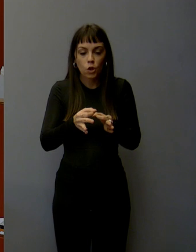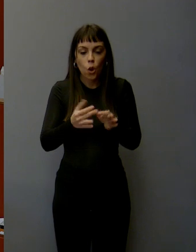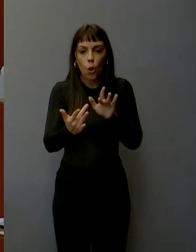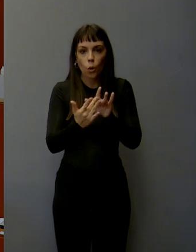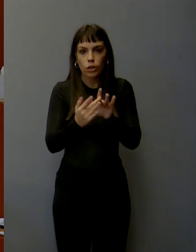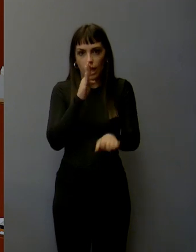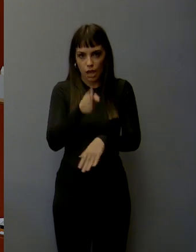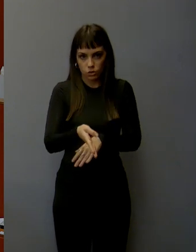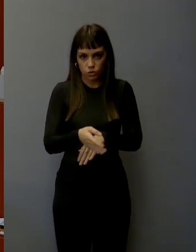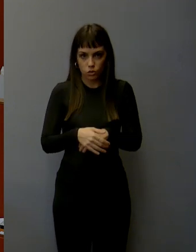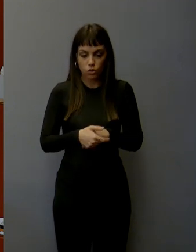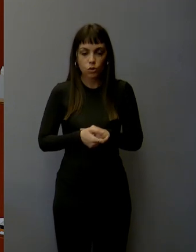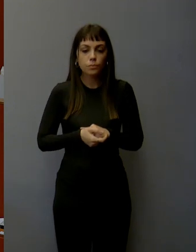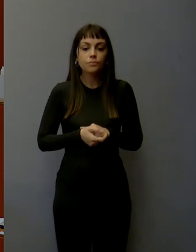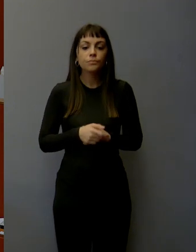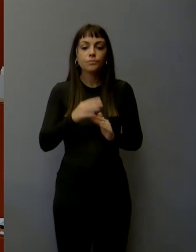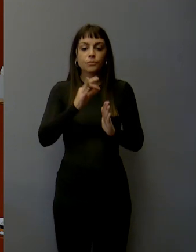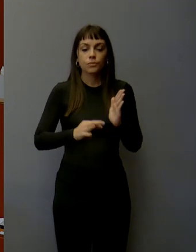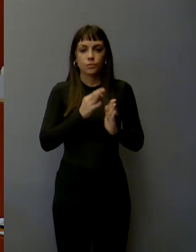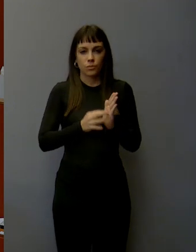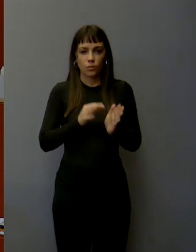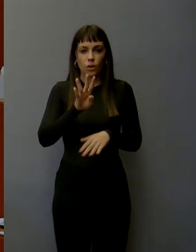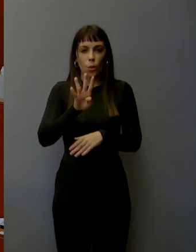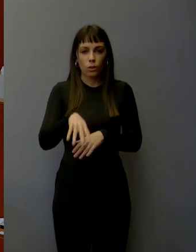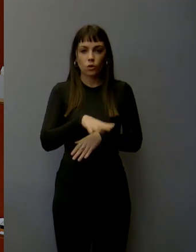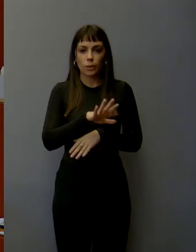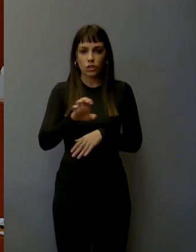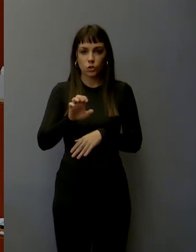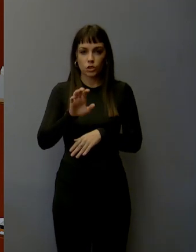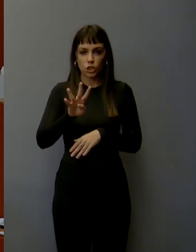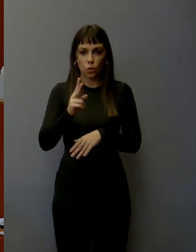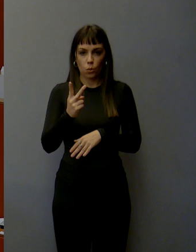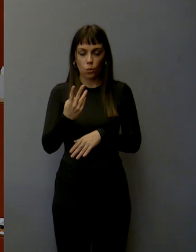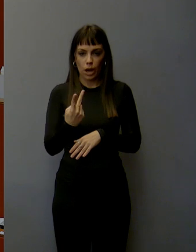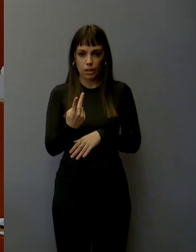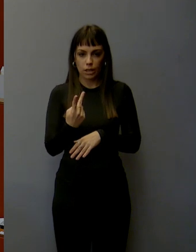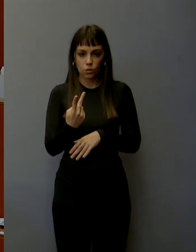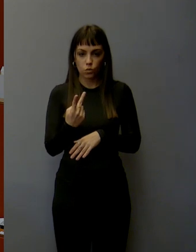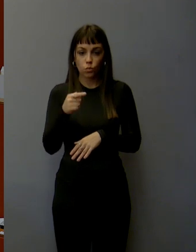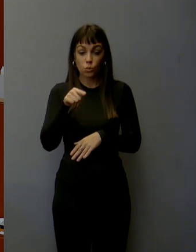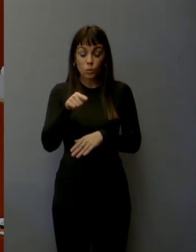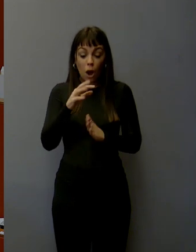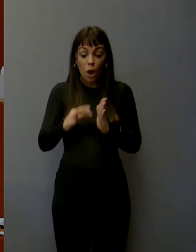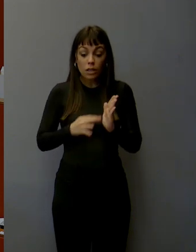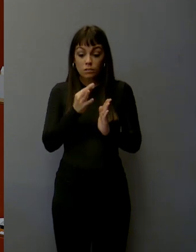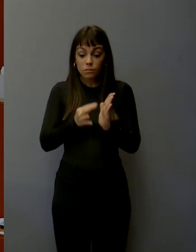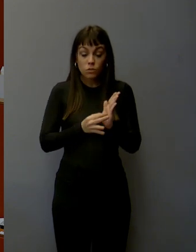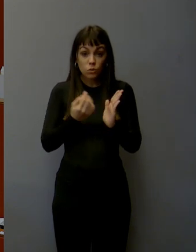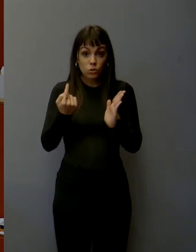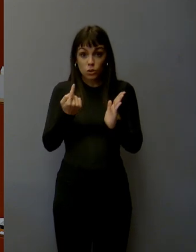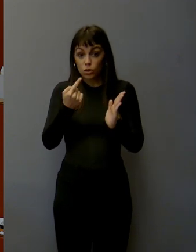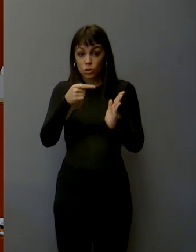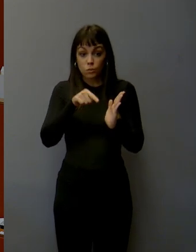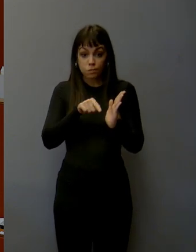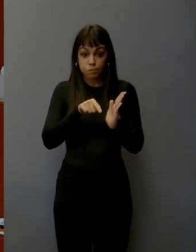andiamo all'ordine del giorno 4.50042 ecco questo secondo me è un ordine del giorno che dove bisogna